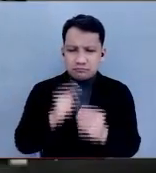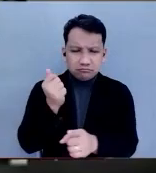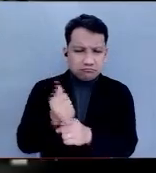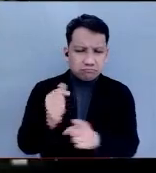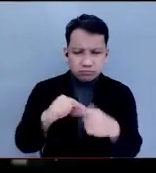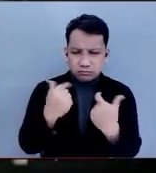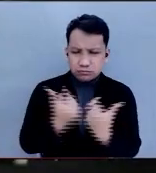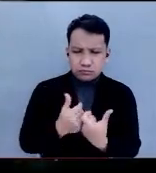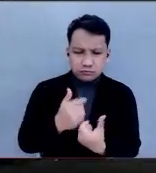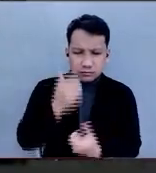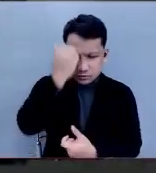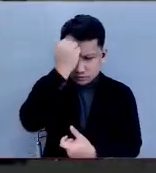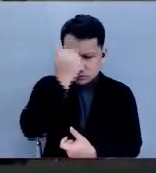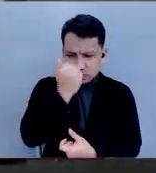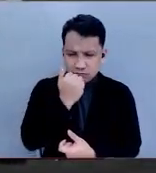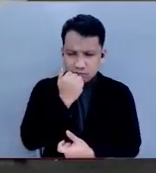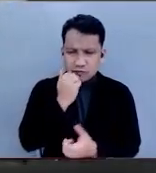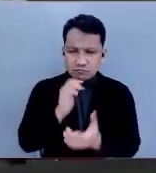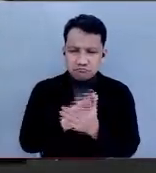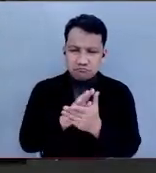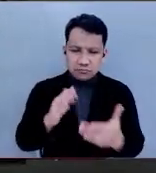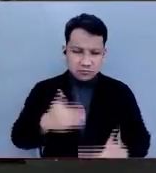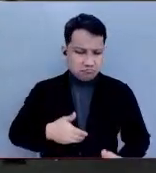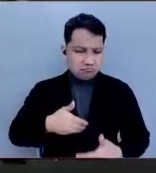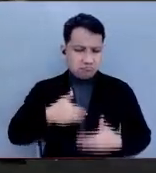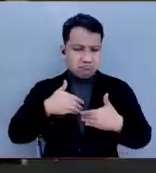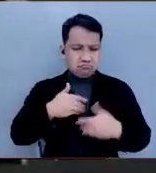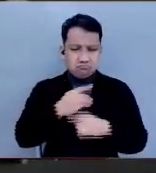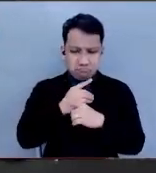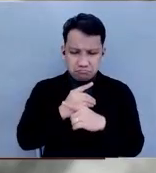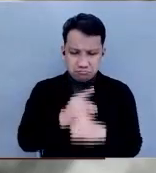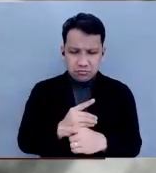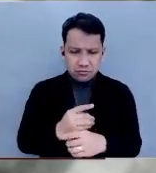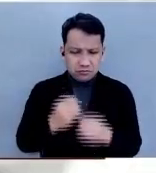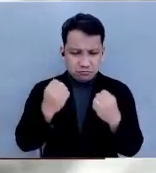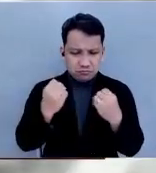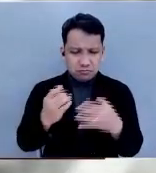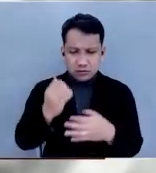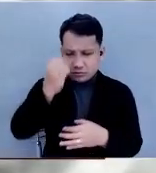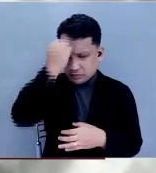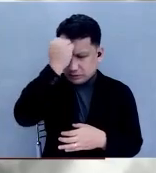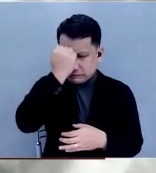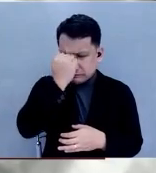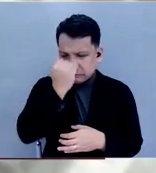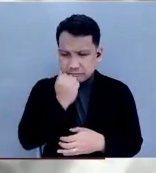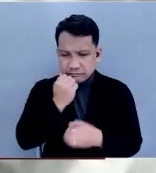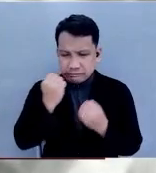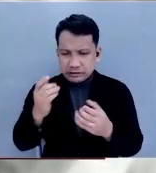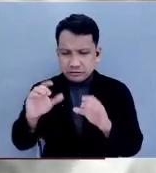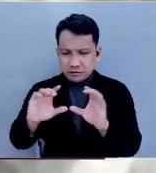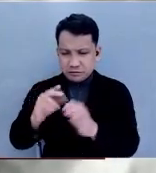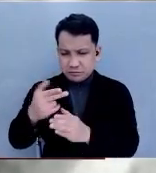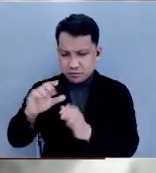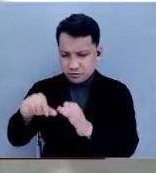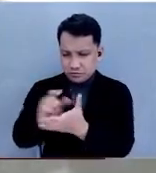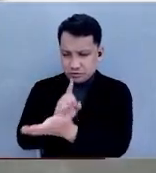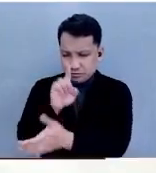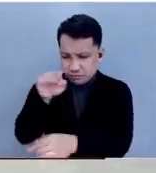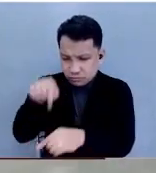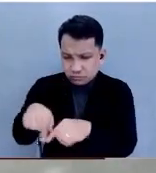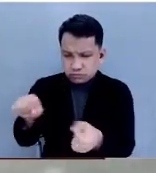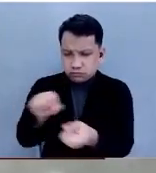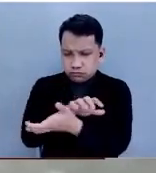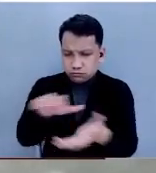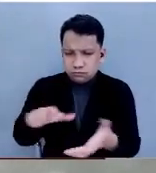Hamas. Pagmamalaki pa ng Israel Defense Forces, dose-dose ng Hamas hideout na napasabog nila. Patikim pa lang daw yan ang mas